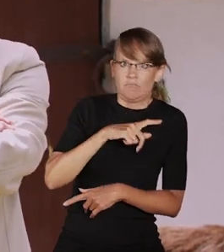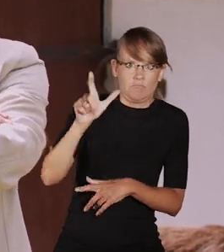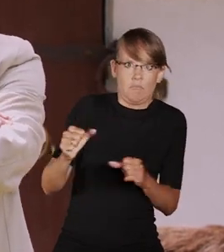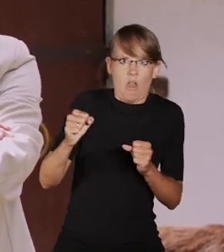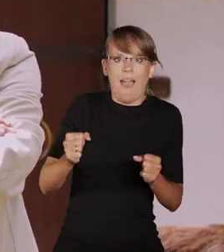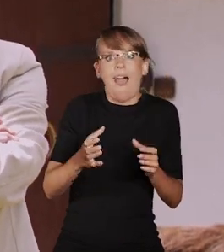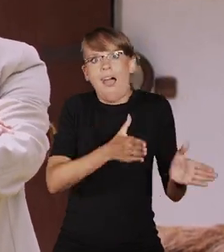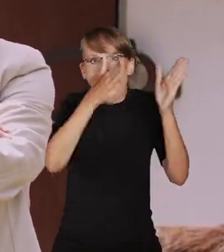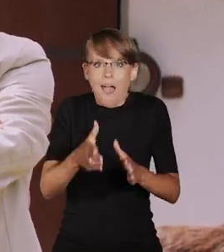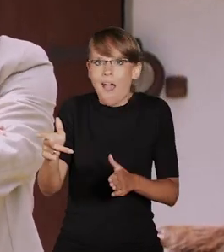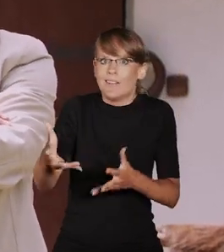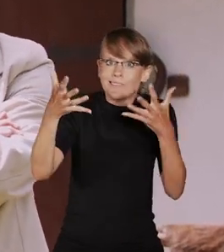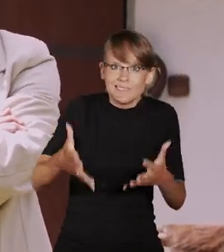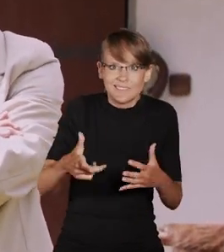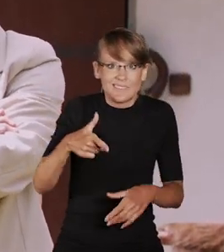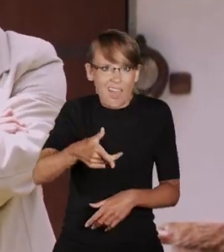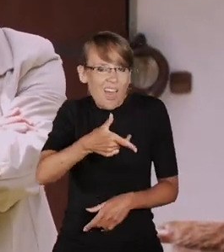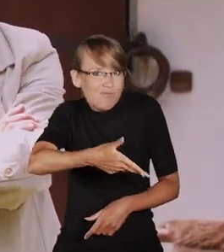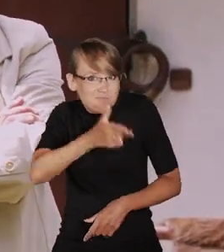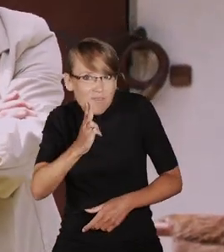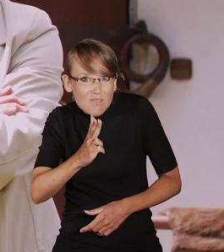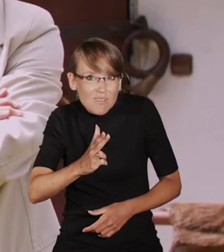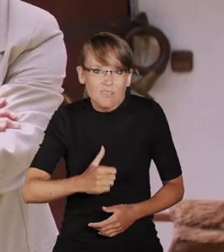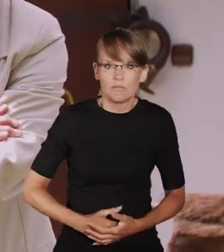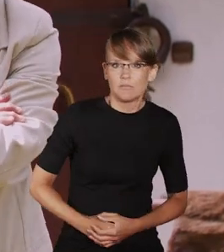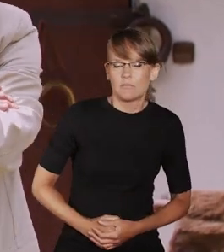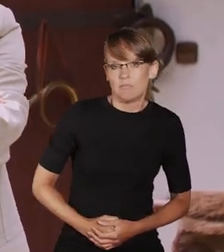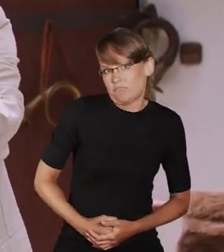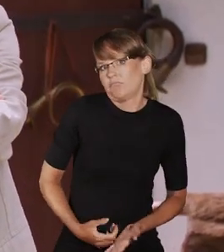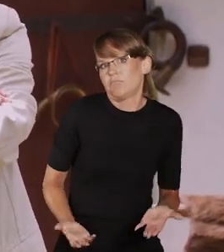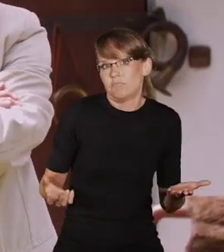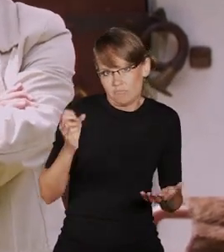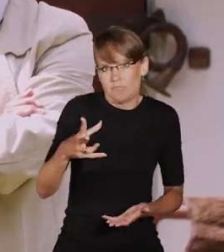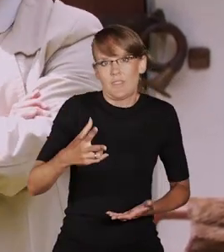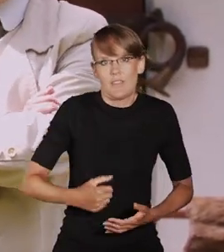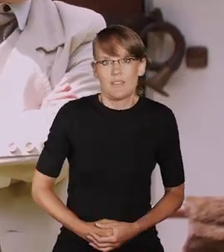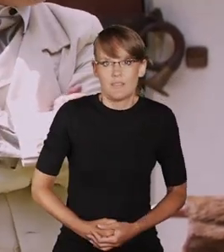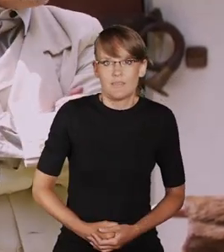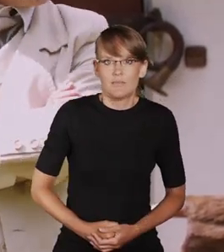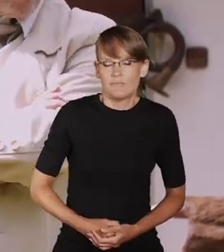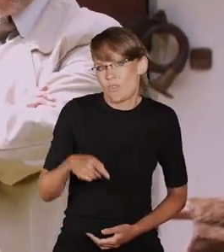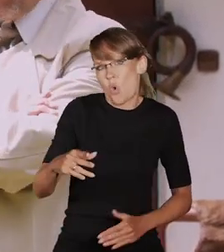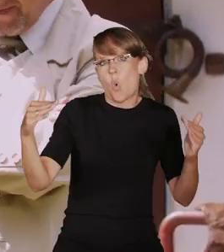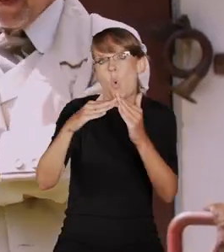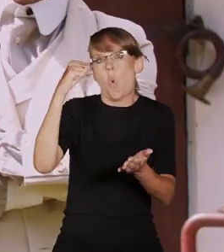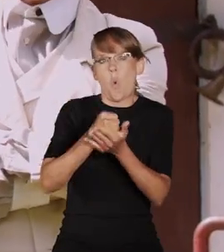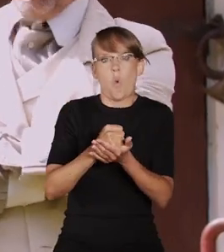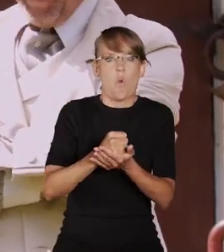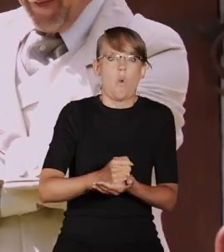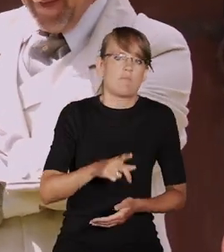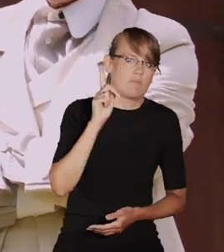Dobrodzieju, kochany, ulitujże się nade mną. Jedźże sobie, no. Najpierw napędziłeś śmiertelnego stracha, a teraz